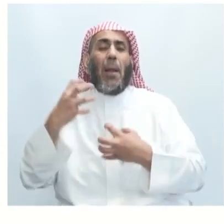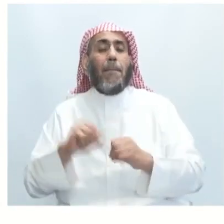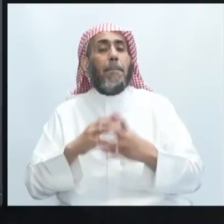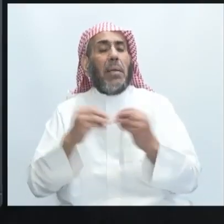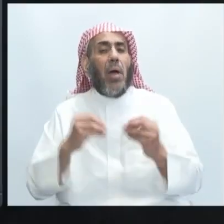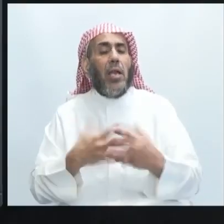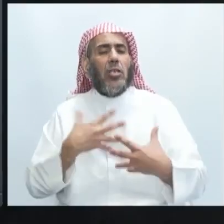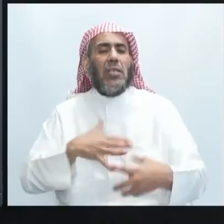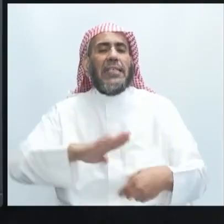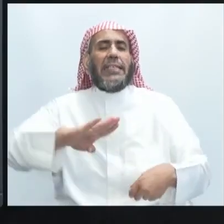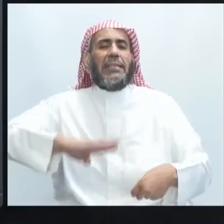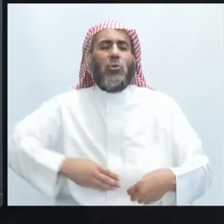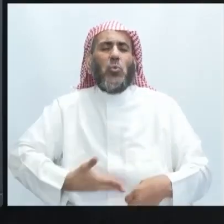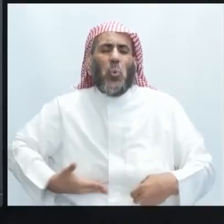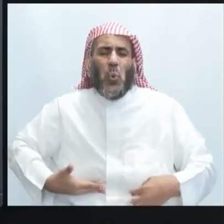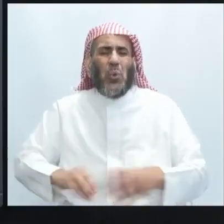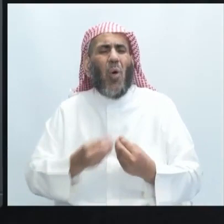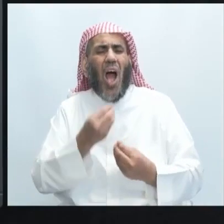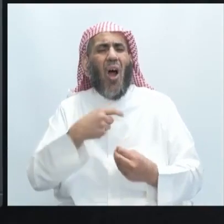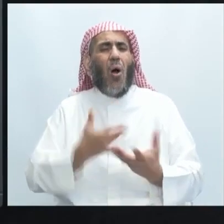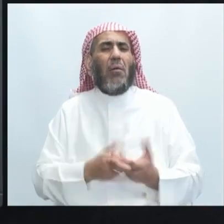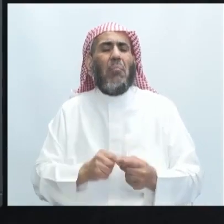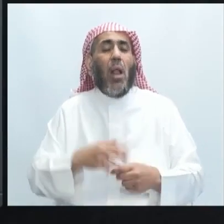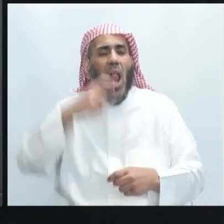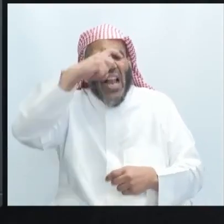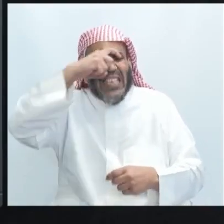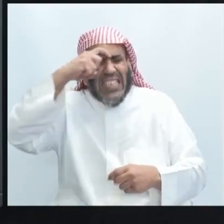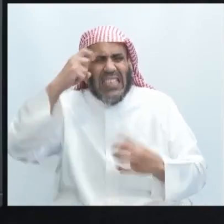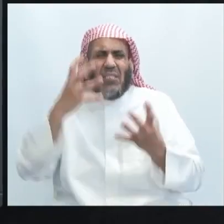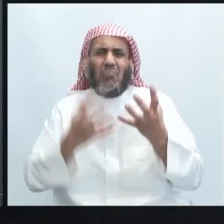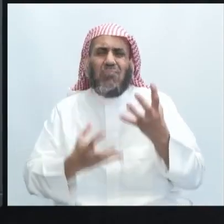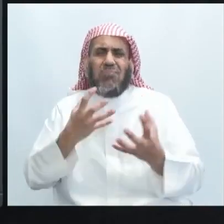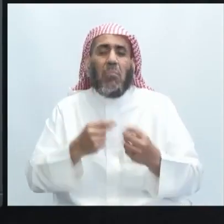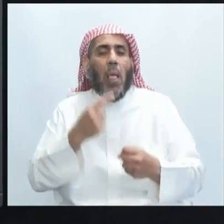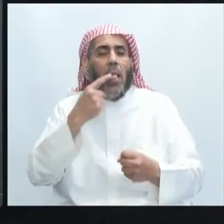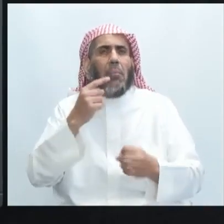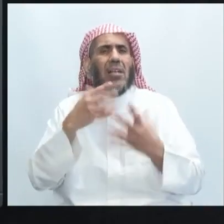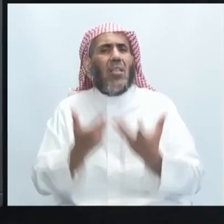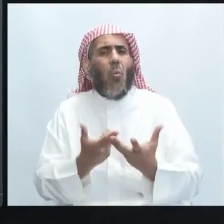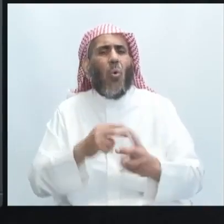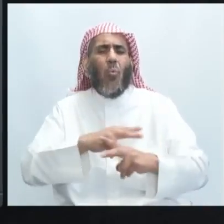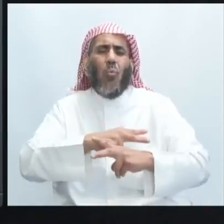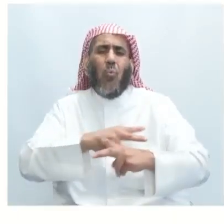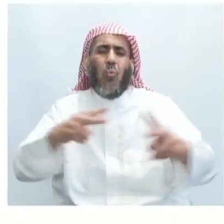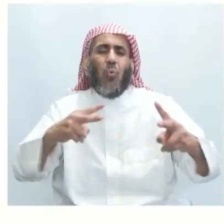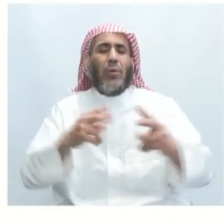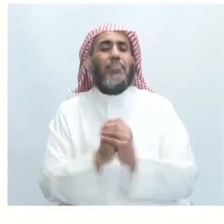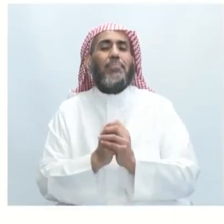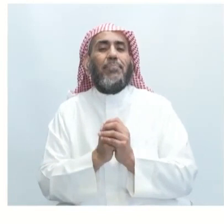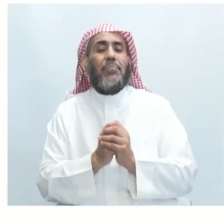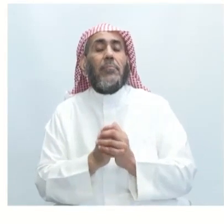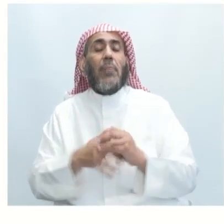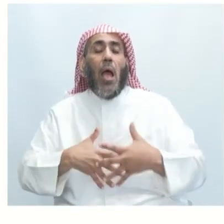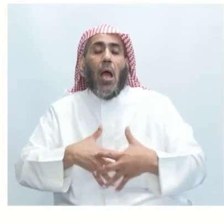احساسنا بالجوع احساس ابنائي وبنات الطلاب بالحراره احساسنا بالتذوق اذا هي ما